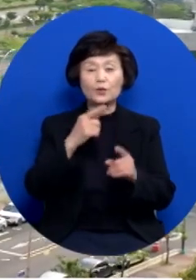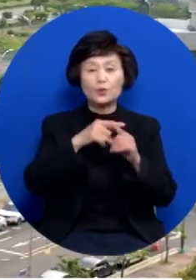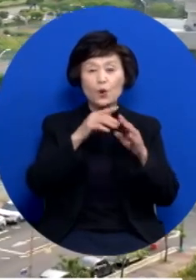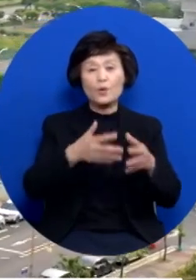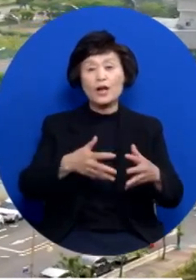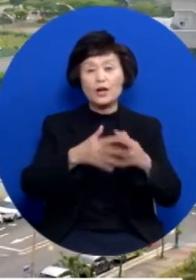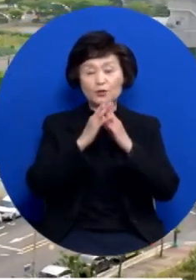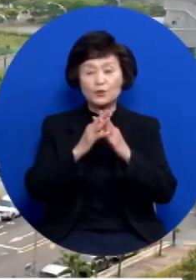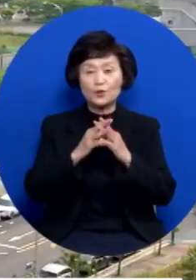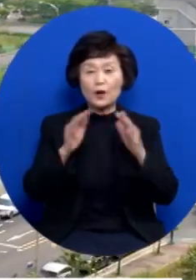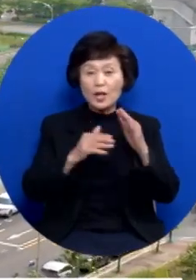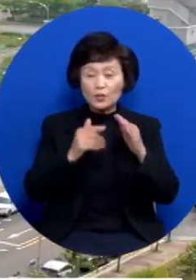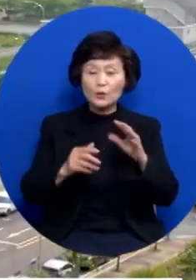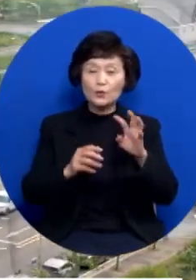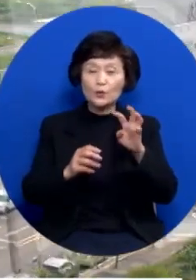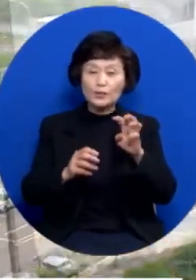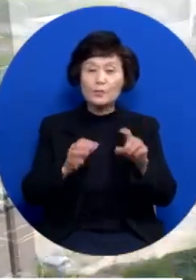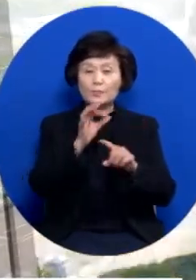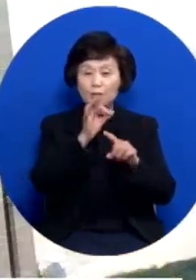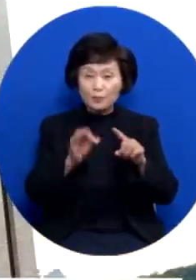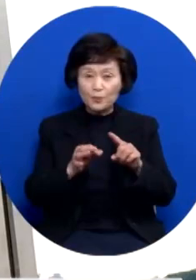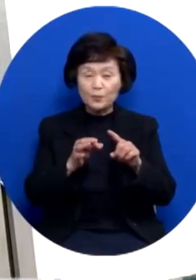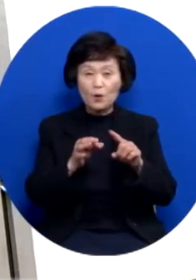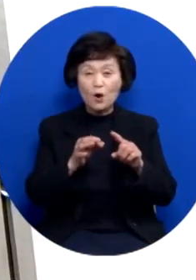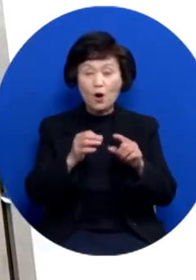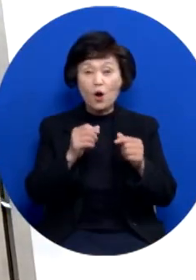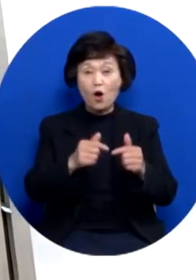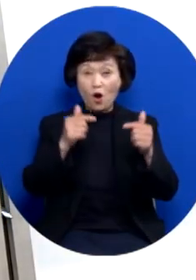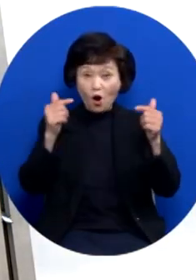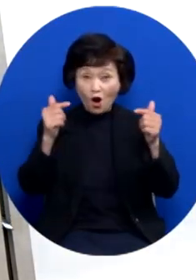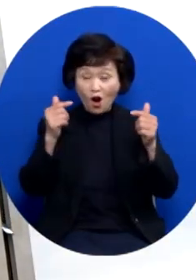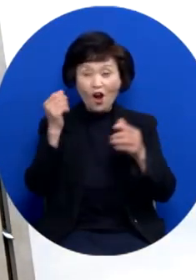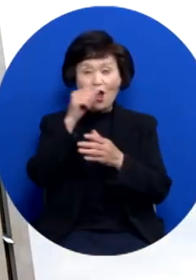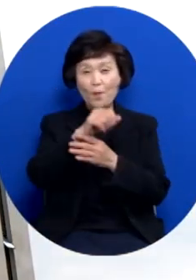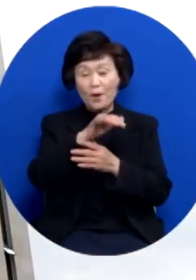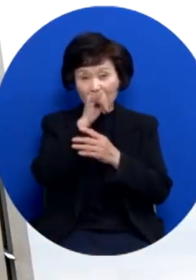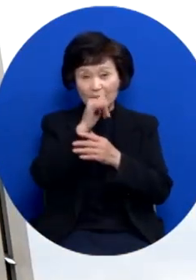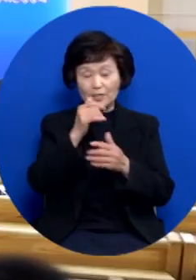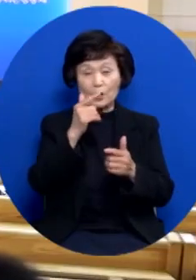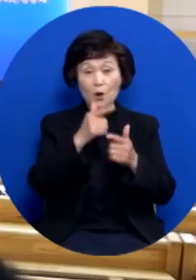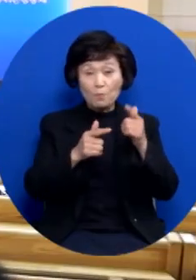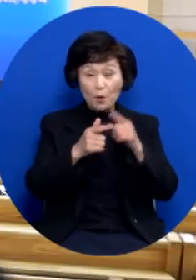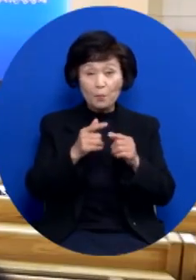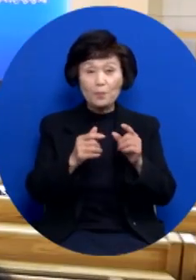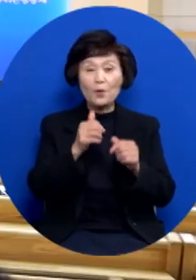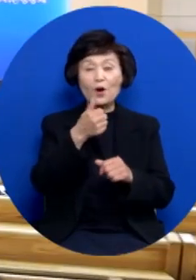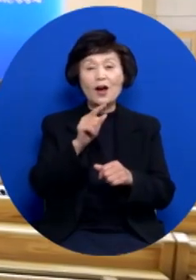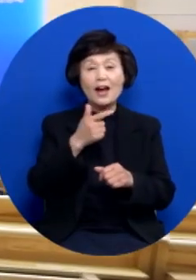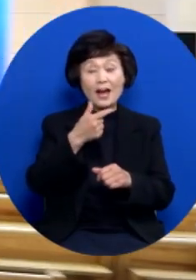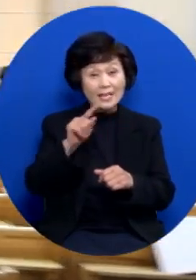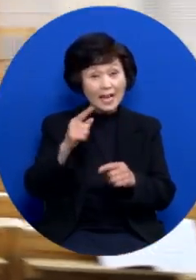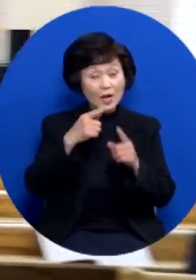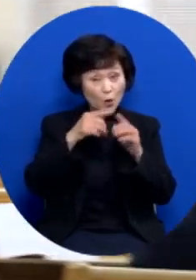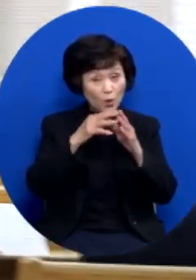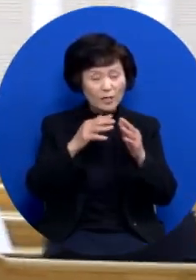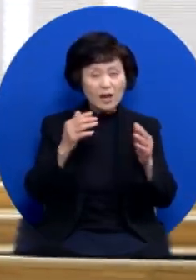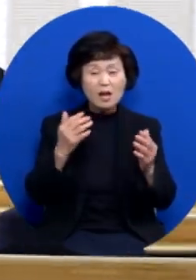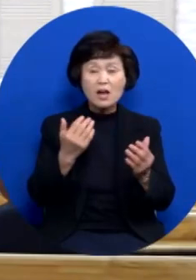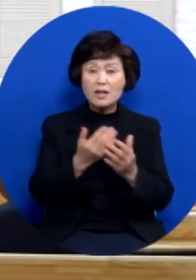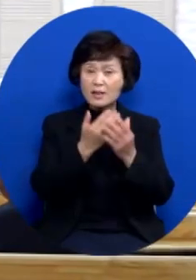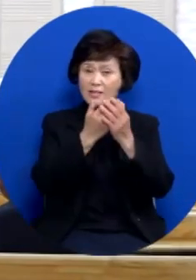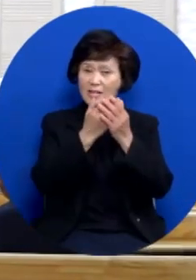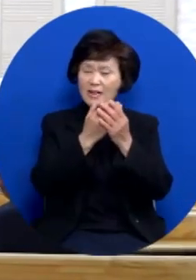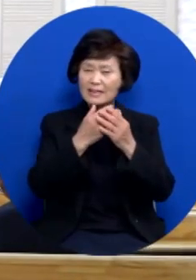증가라는 가시적인 성장의 열매도 맺었습니다. 목포 하나교회는 교회 성장에 대한 자랑이 아닌 하나님 나라를